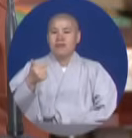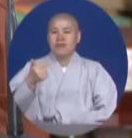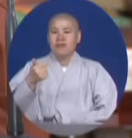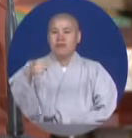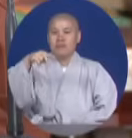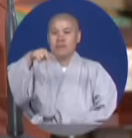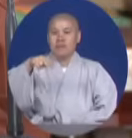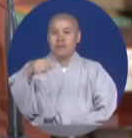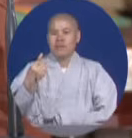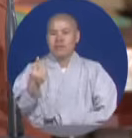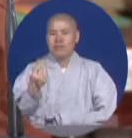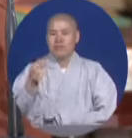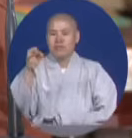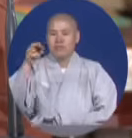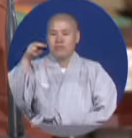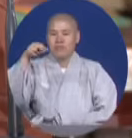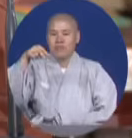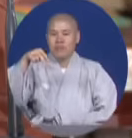세가은